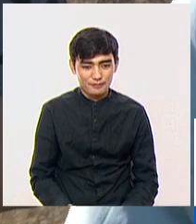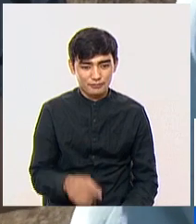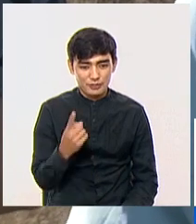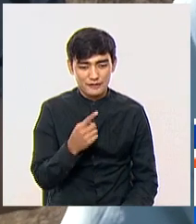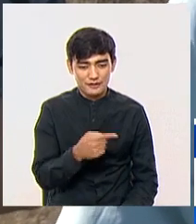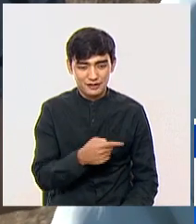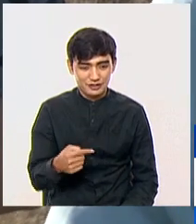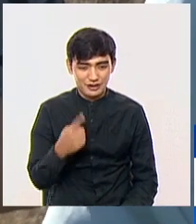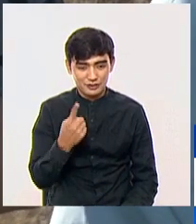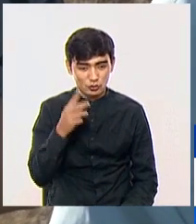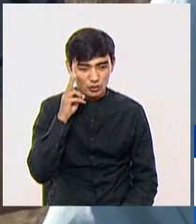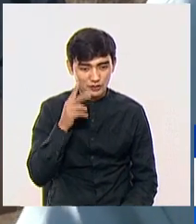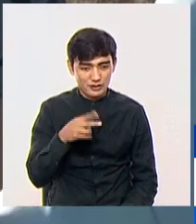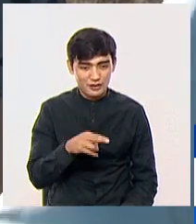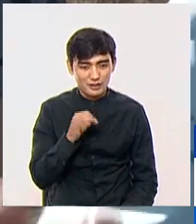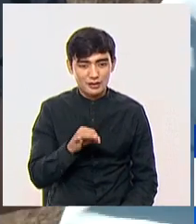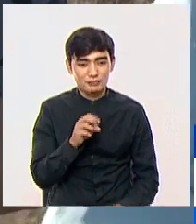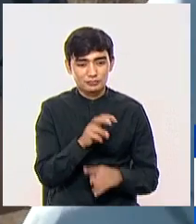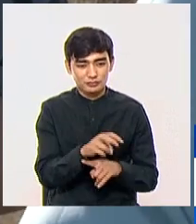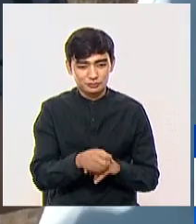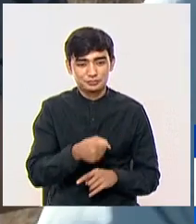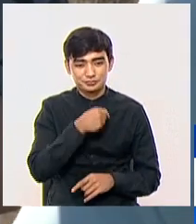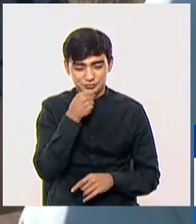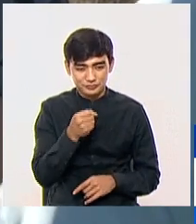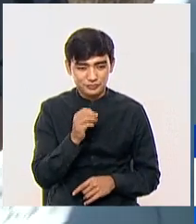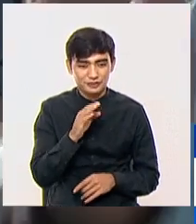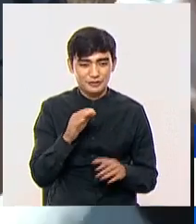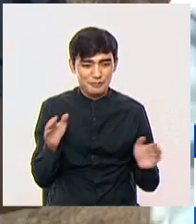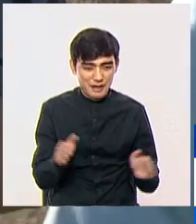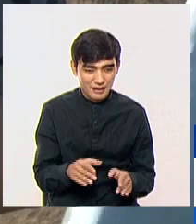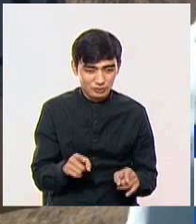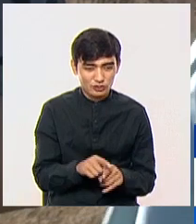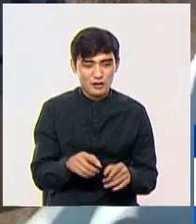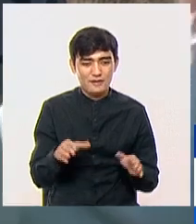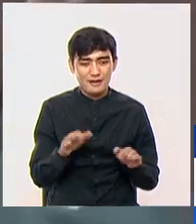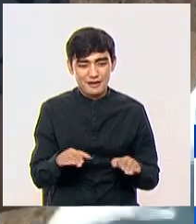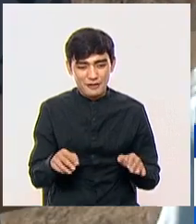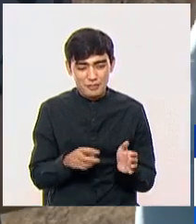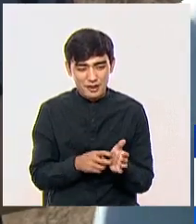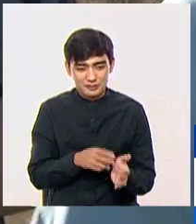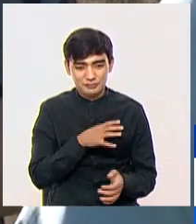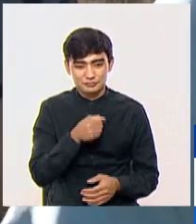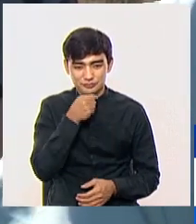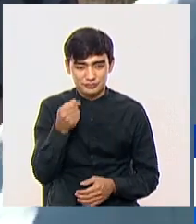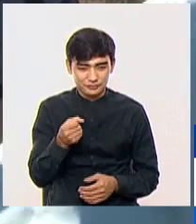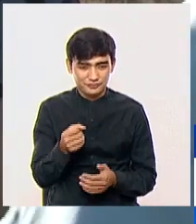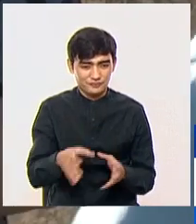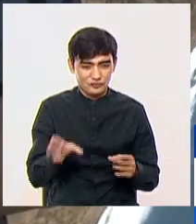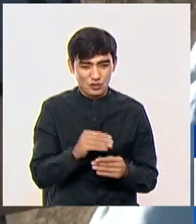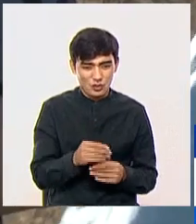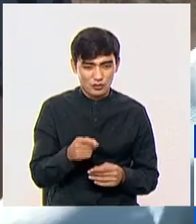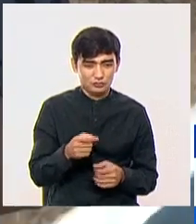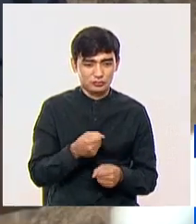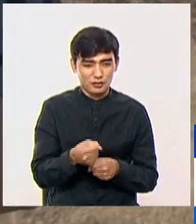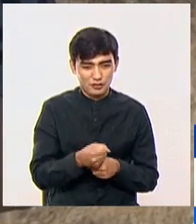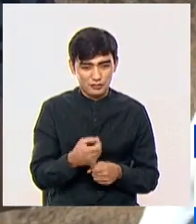этаже, один. И туда ходят и взрослые, и маленькие, маленькие боятся детей. Взрослые там их